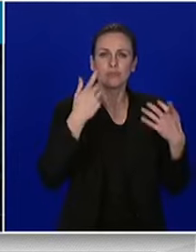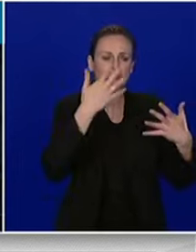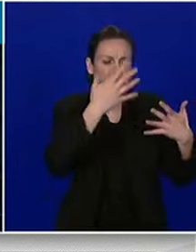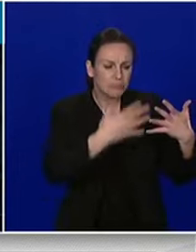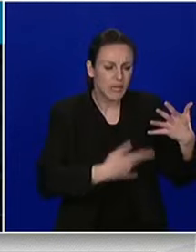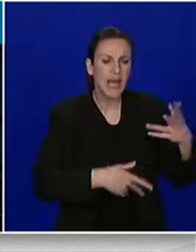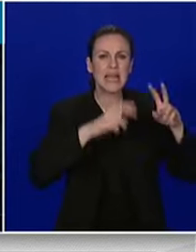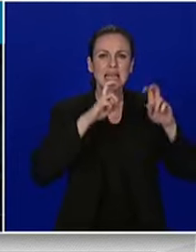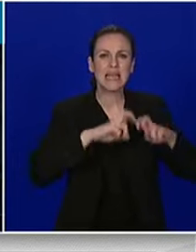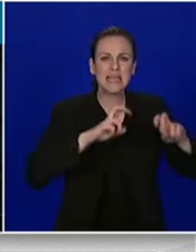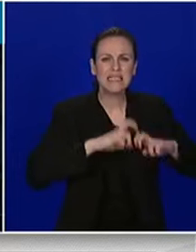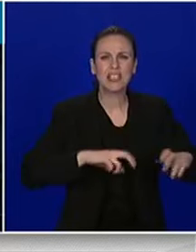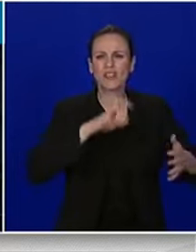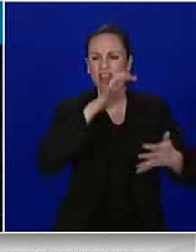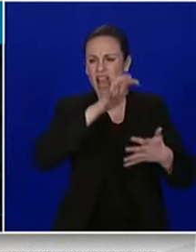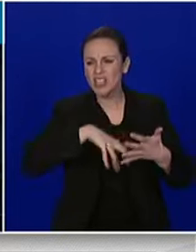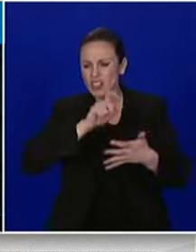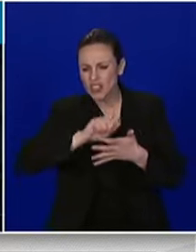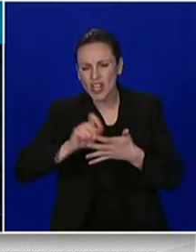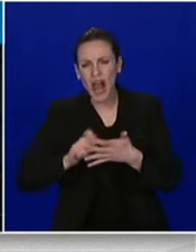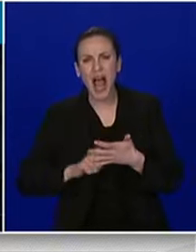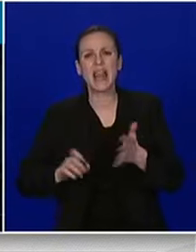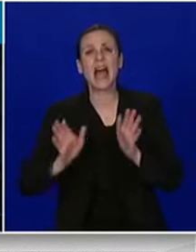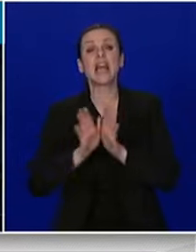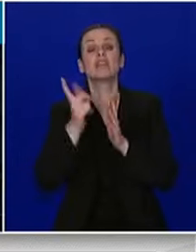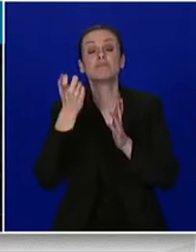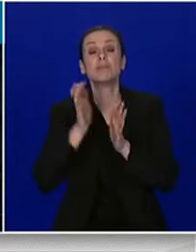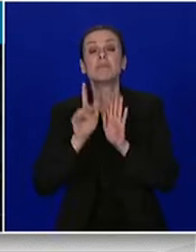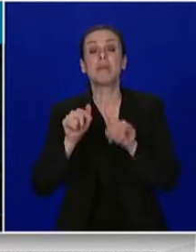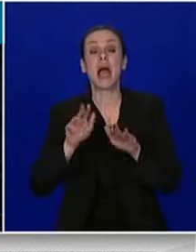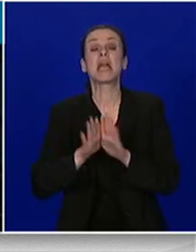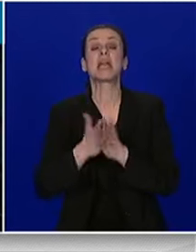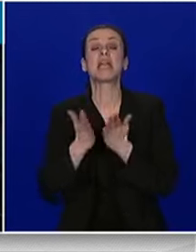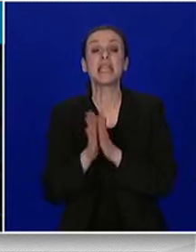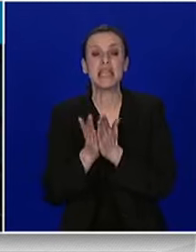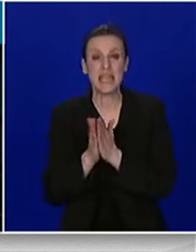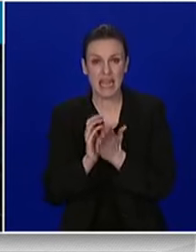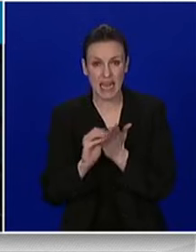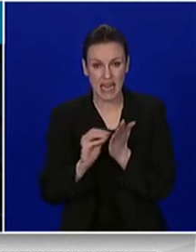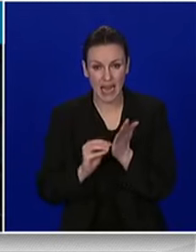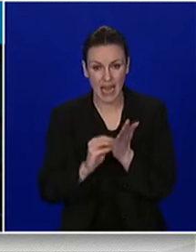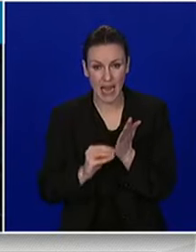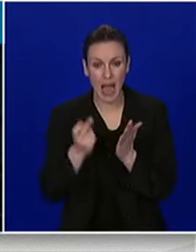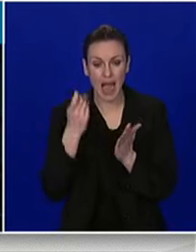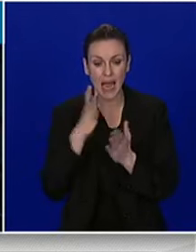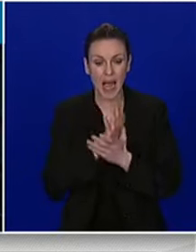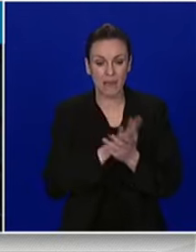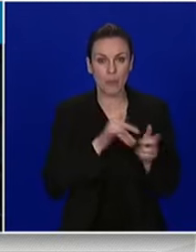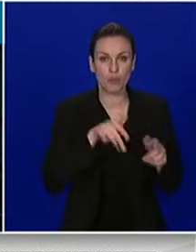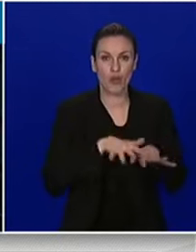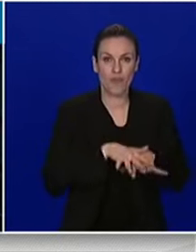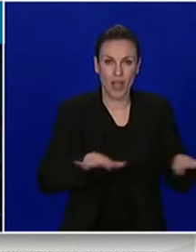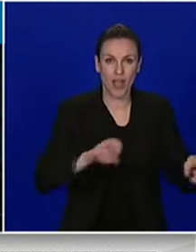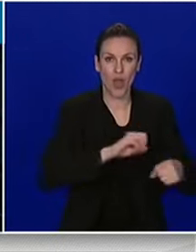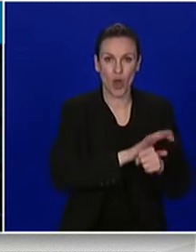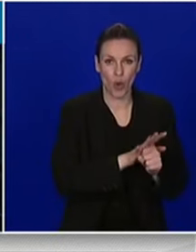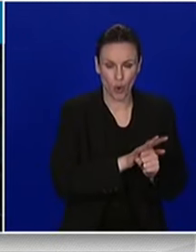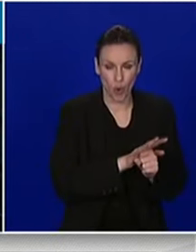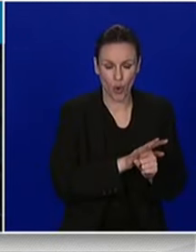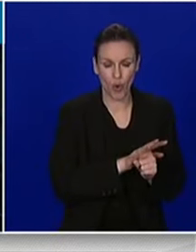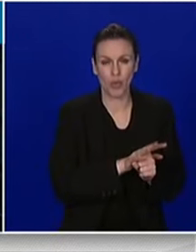istraživanja, članaka, pa i knjiga već otkad je krenula ova pandemija, koje se